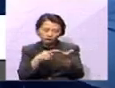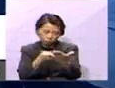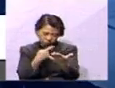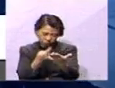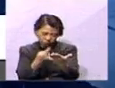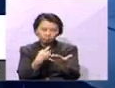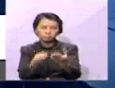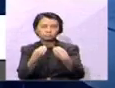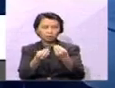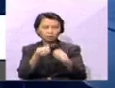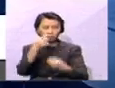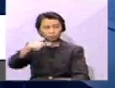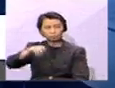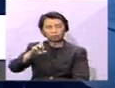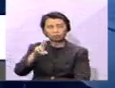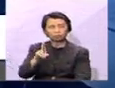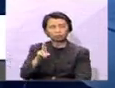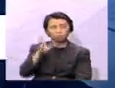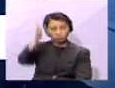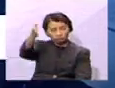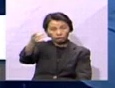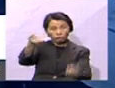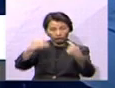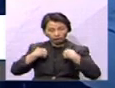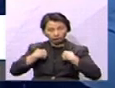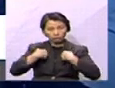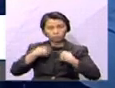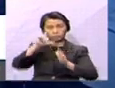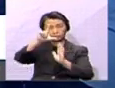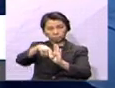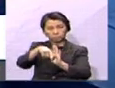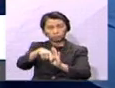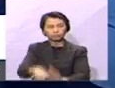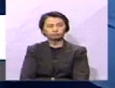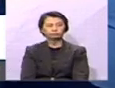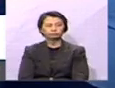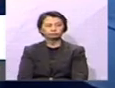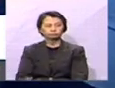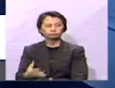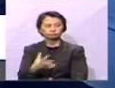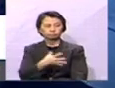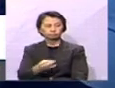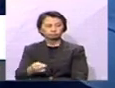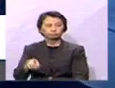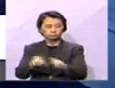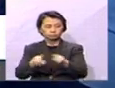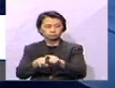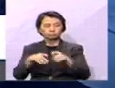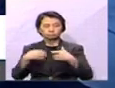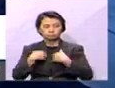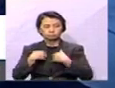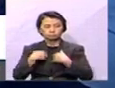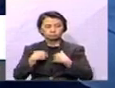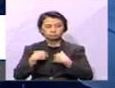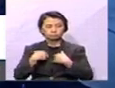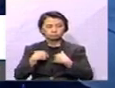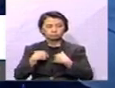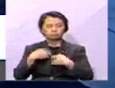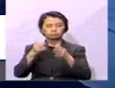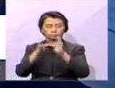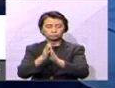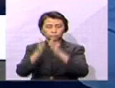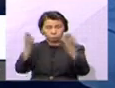pada pru yang akan diadakan nanti selain itu juga turut dimuatkan dalam B ini segmen buletin